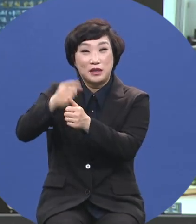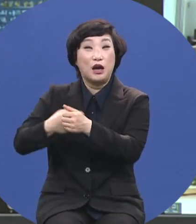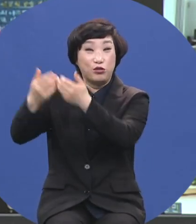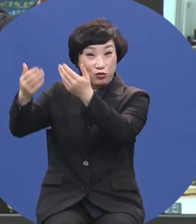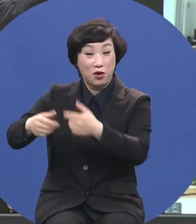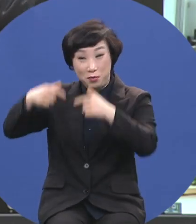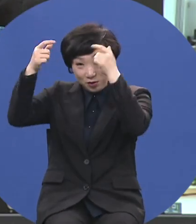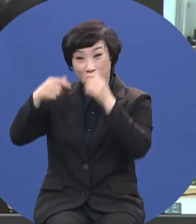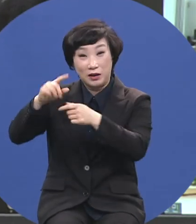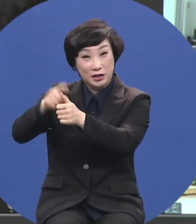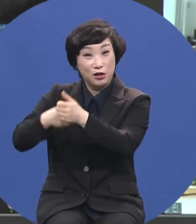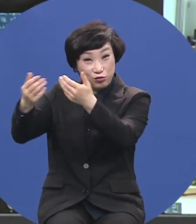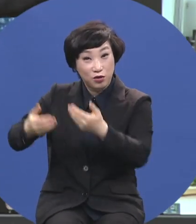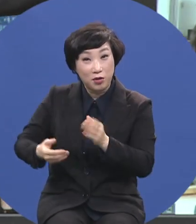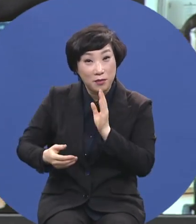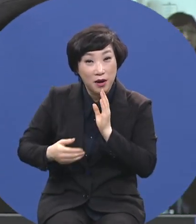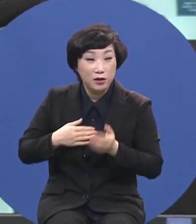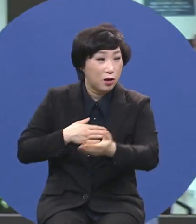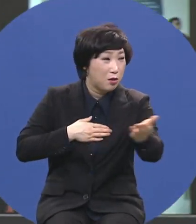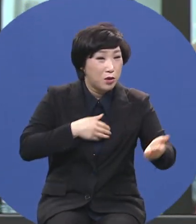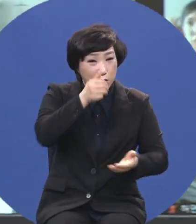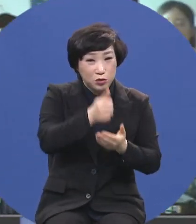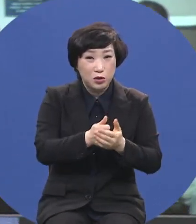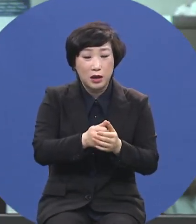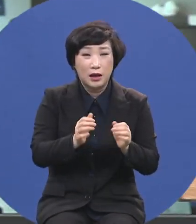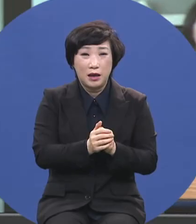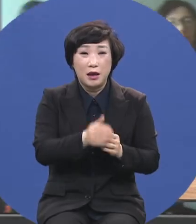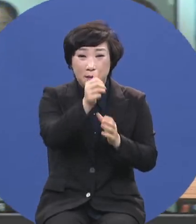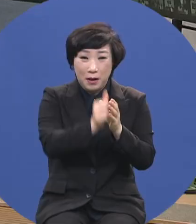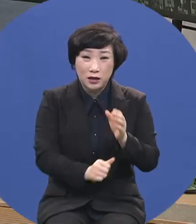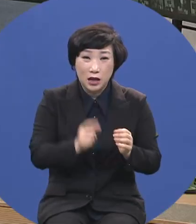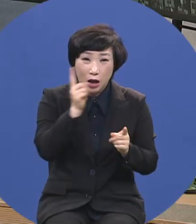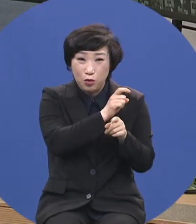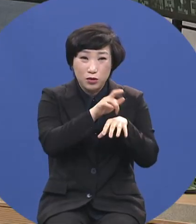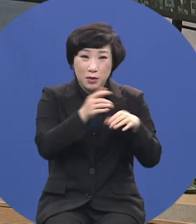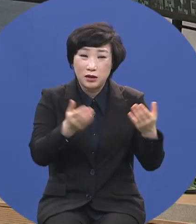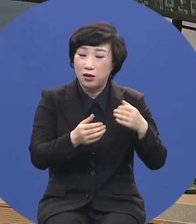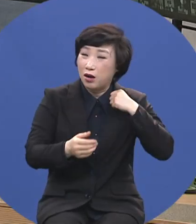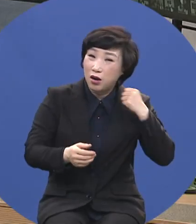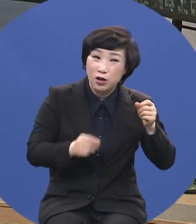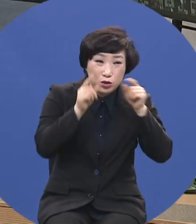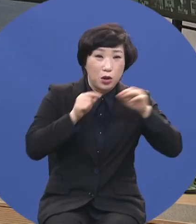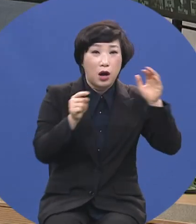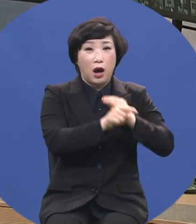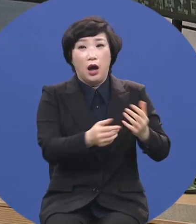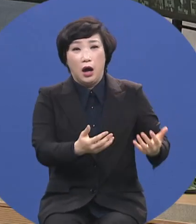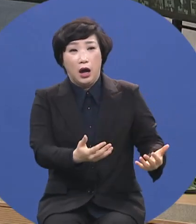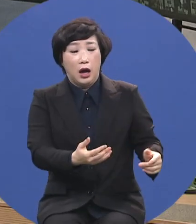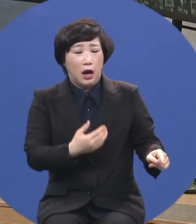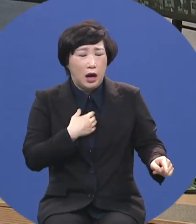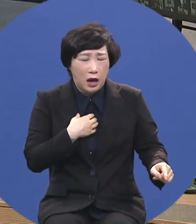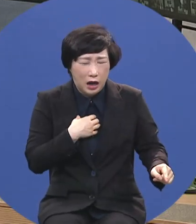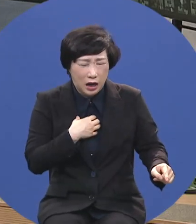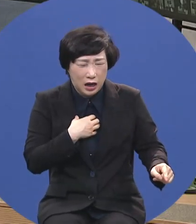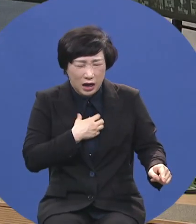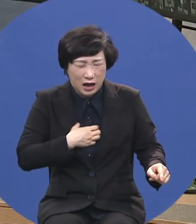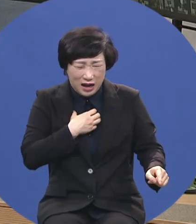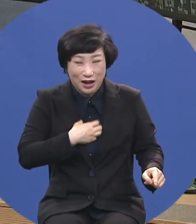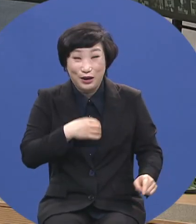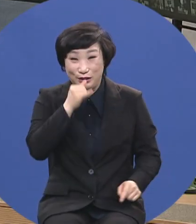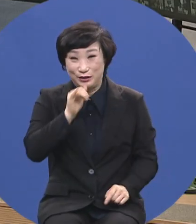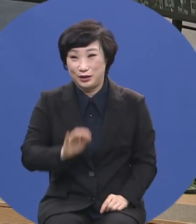것이고, 여러분이 죄에 빠져 마귀 사탄 귀신이 끌려 지옥 가면 어쩌나. 여러분,